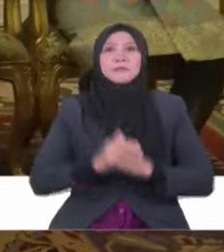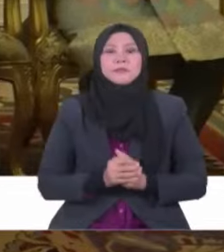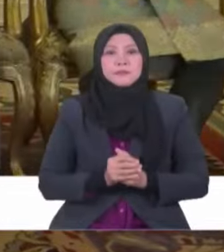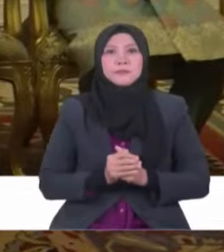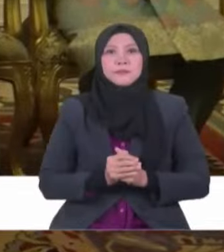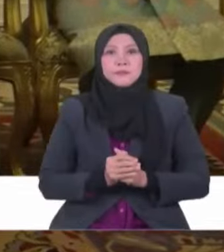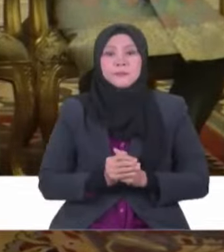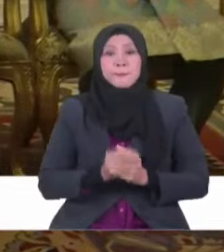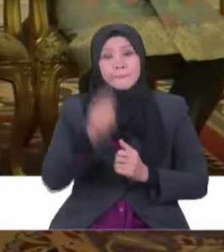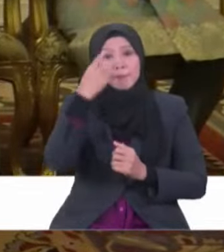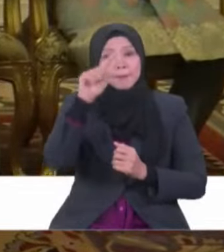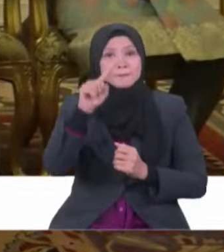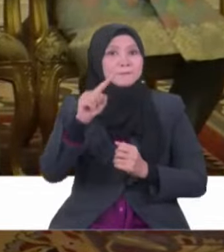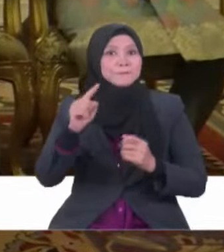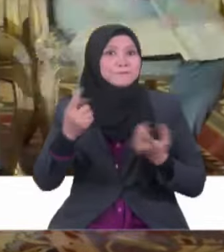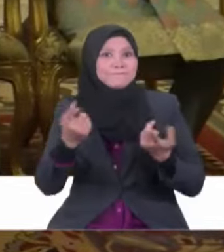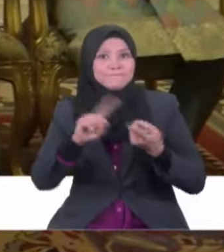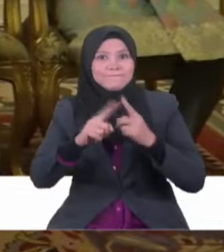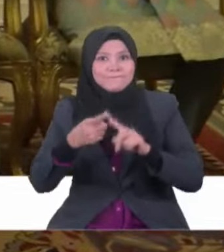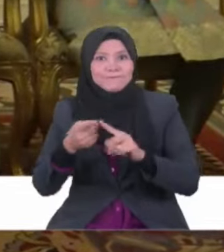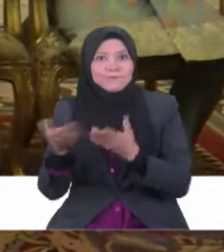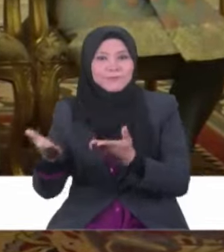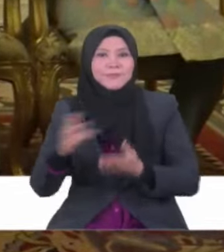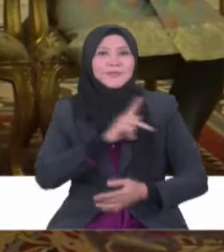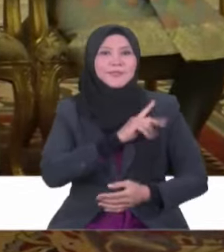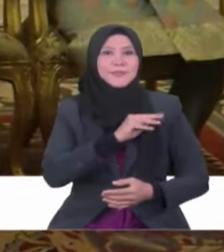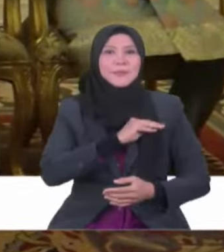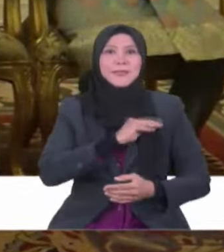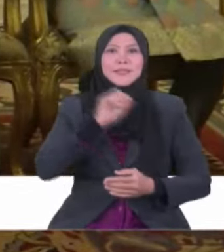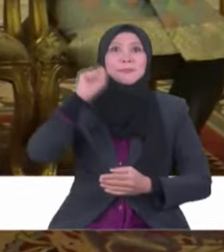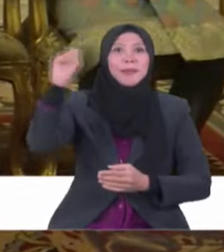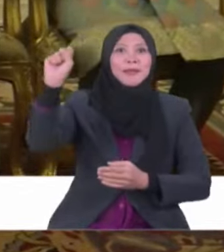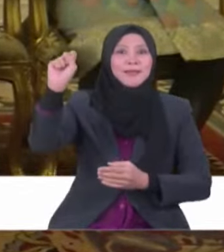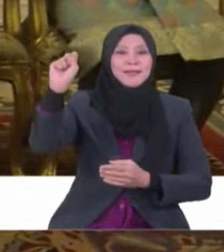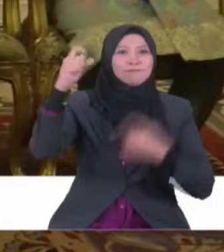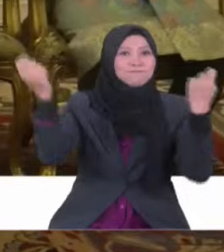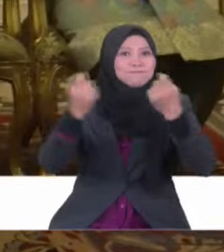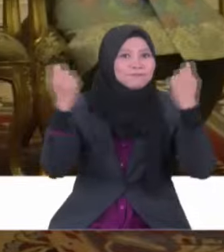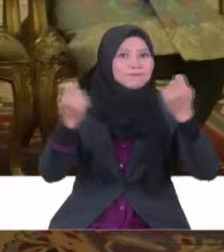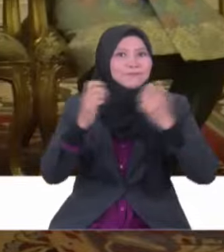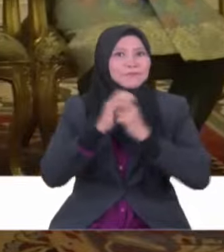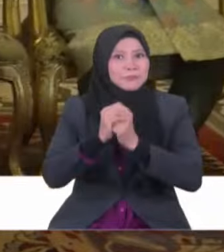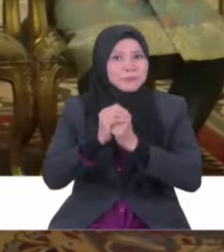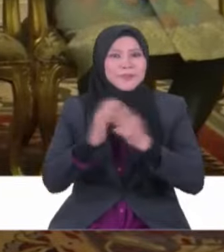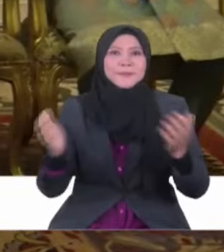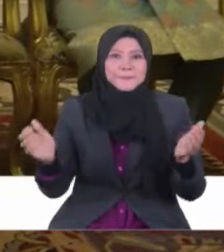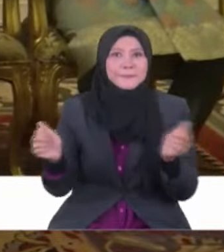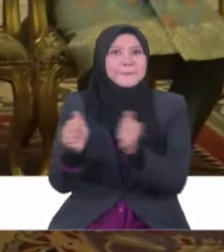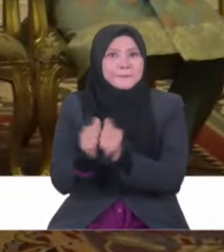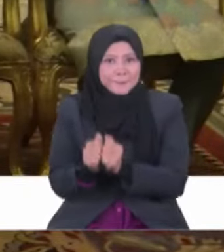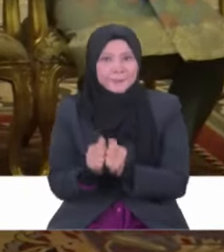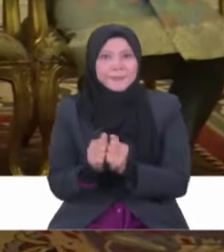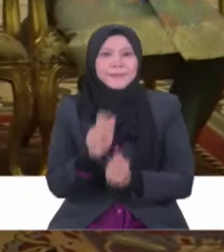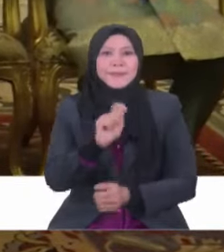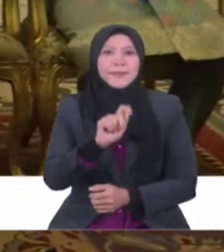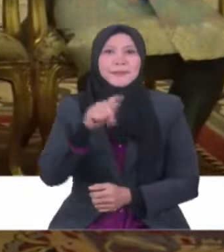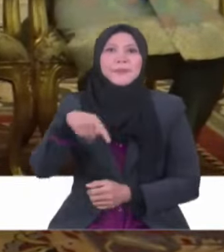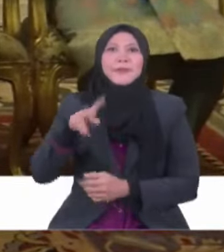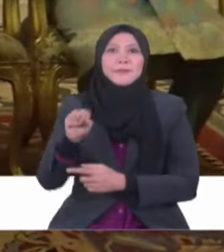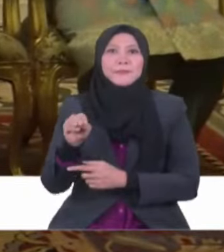menyambut rakan-rakan kita masuk Tuan Menteri Sabah bersama